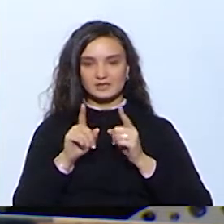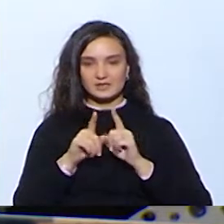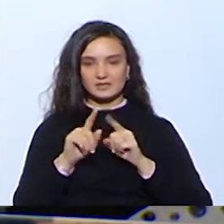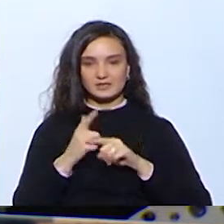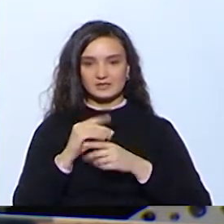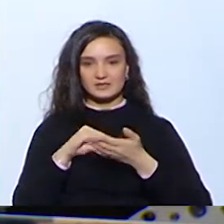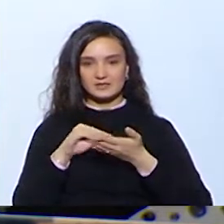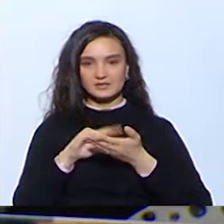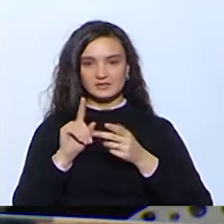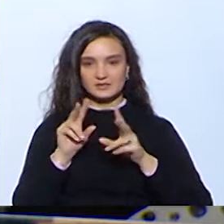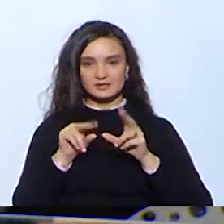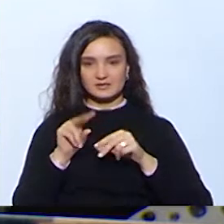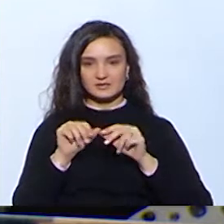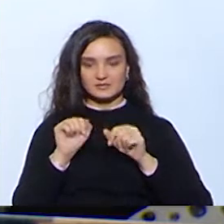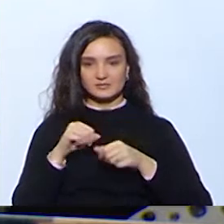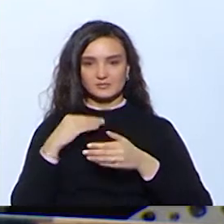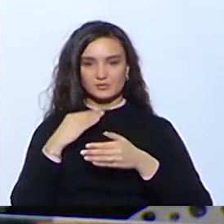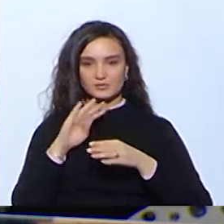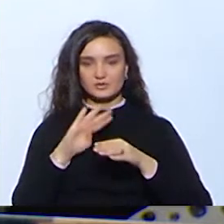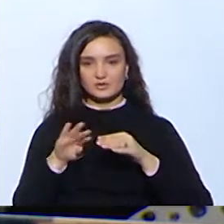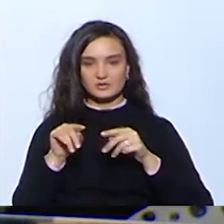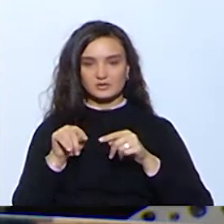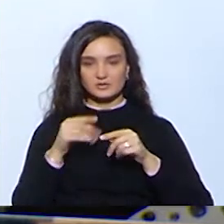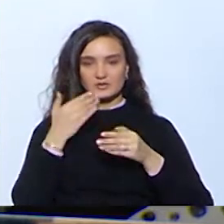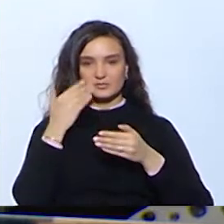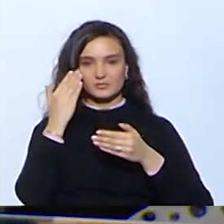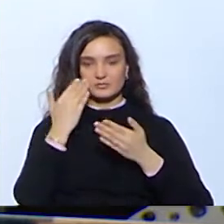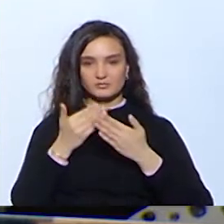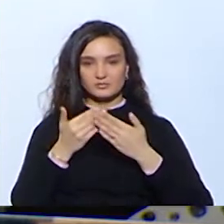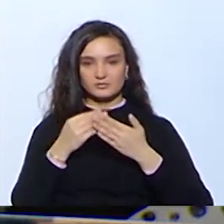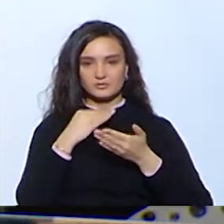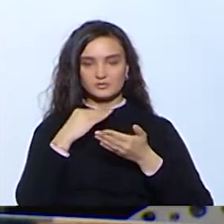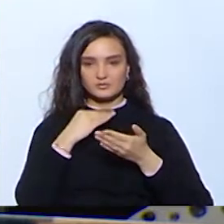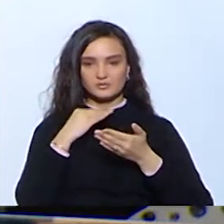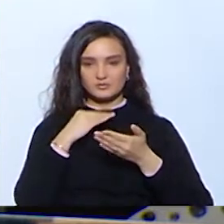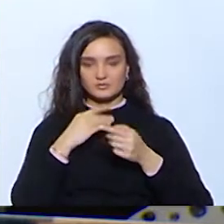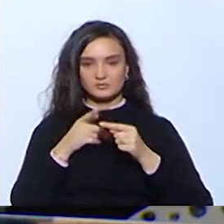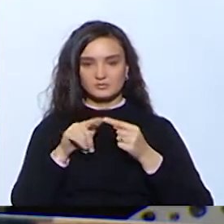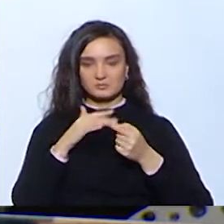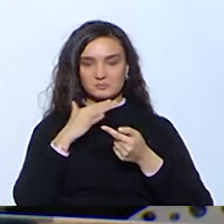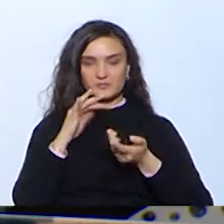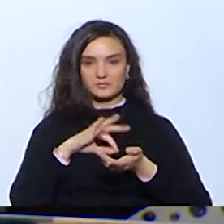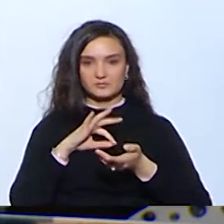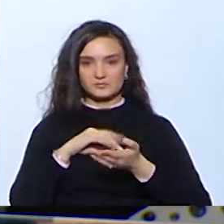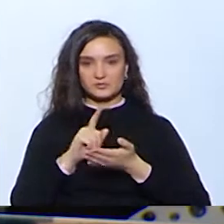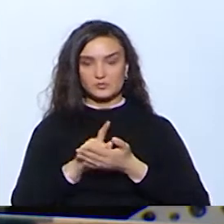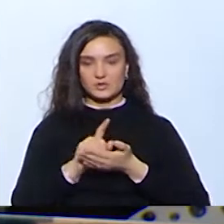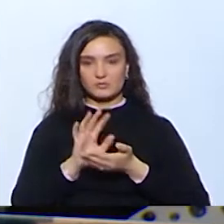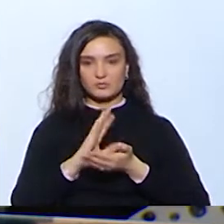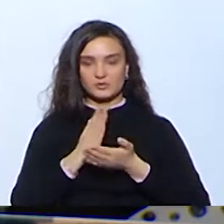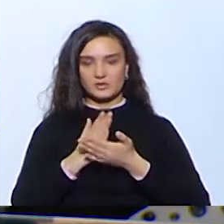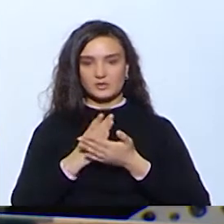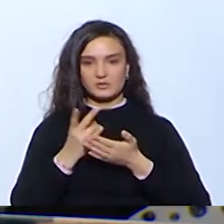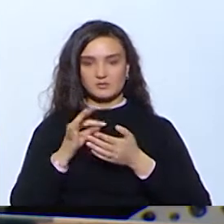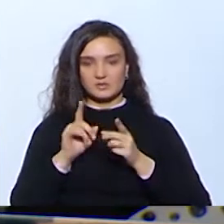ვიმეორებ რომ პრინციპში შეიძლება უხოცოთ აი ზაფხულში მაგალითად ხოცის ისეთი დიდი საოცრებლობა არ არის